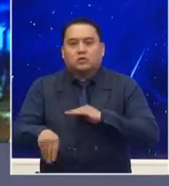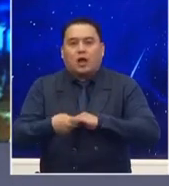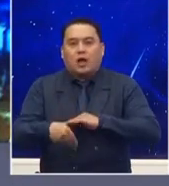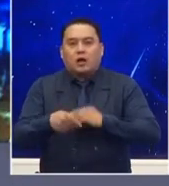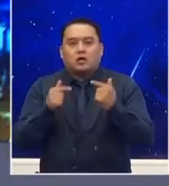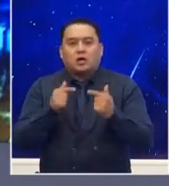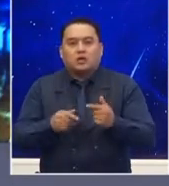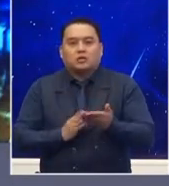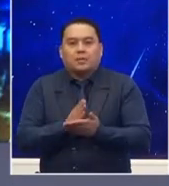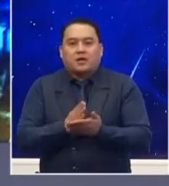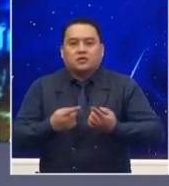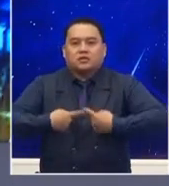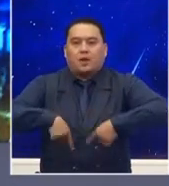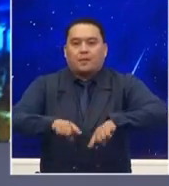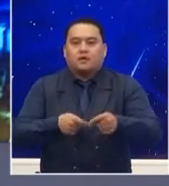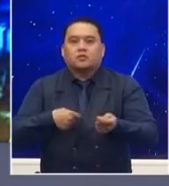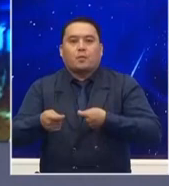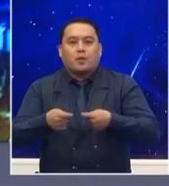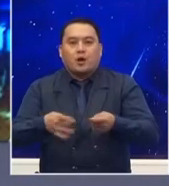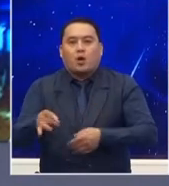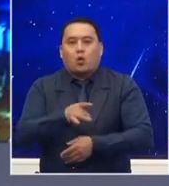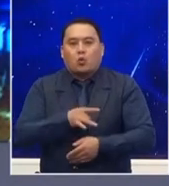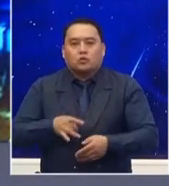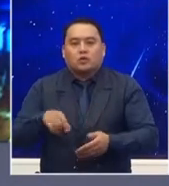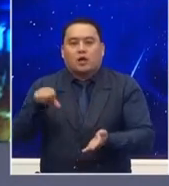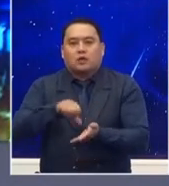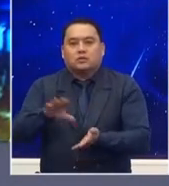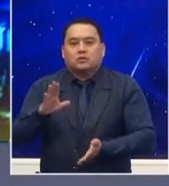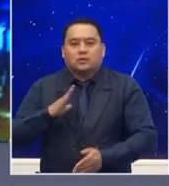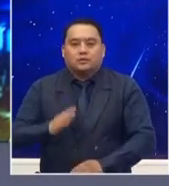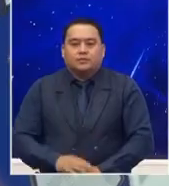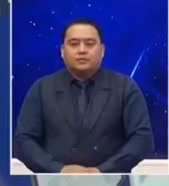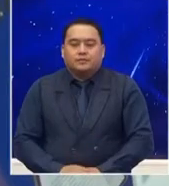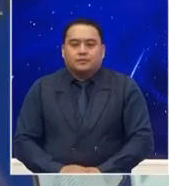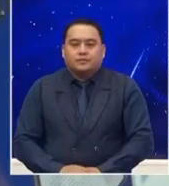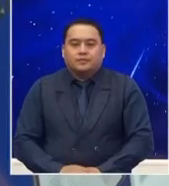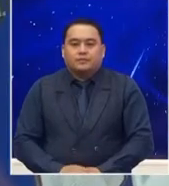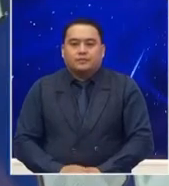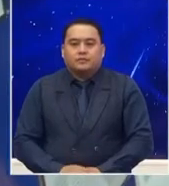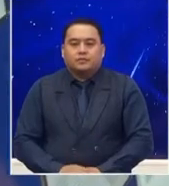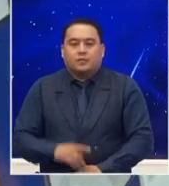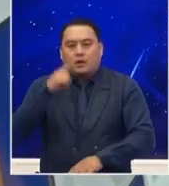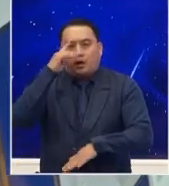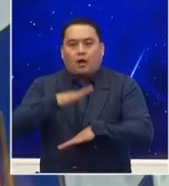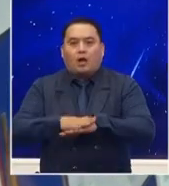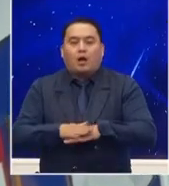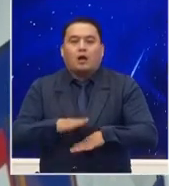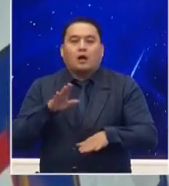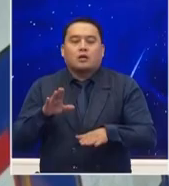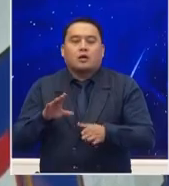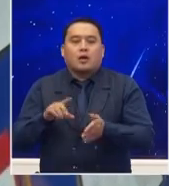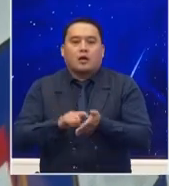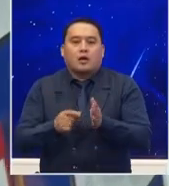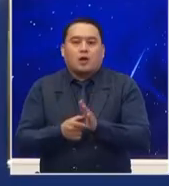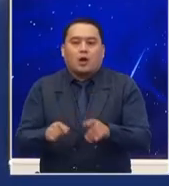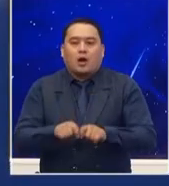жемқорлыққа қарсы қызмет департаментінің басшысы мен аудан басшылары қатысты. Аудан әкімдігі ғимаратының астыңғы қабатынан